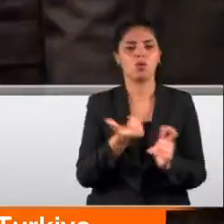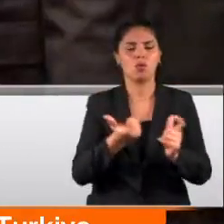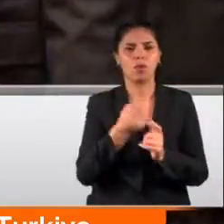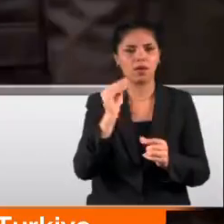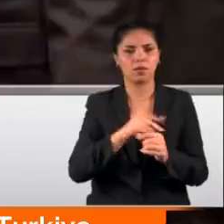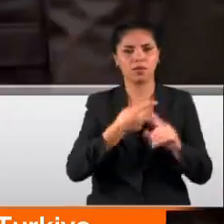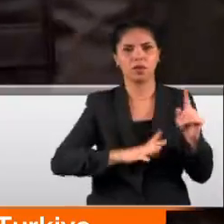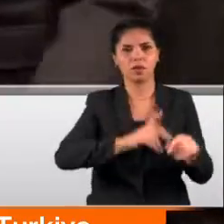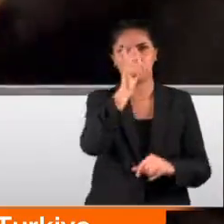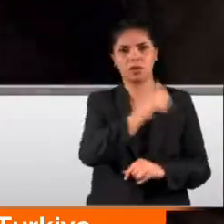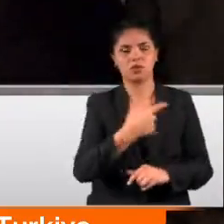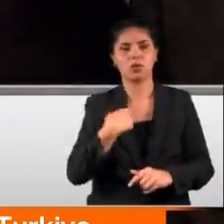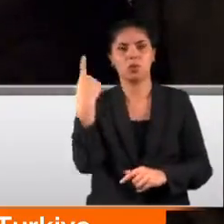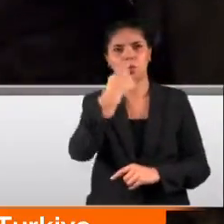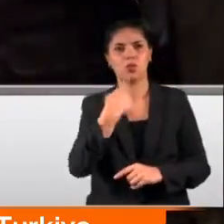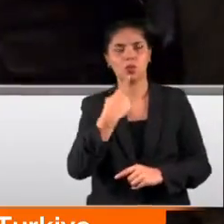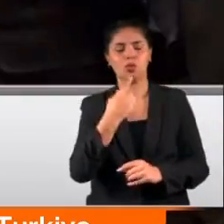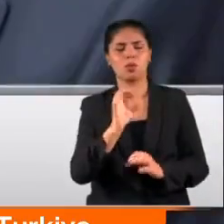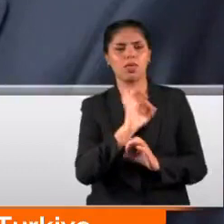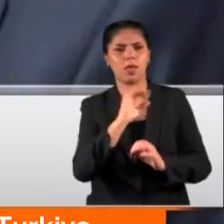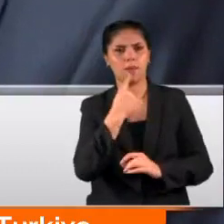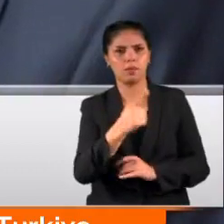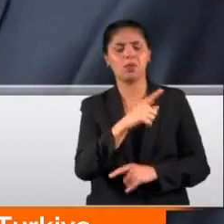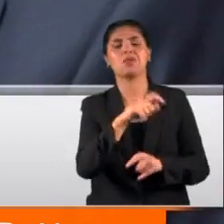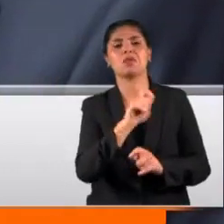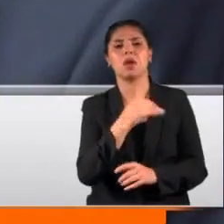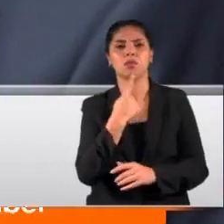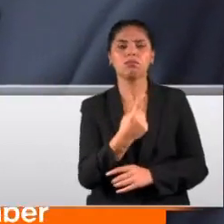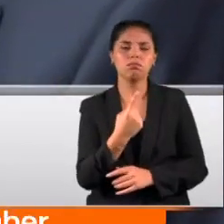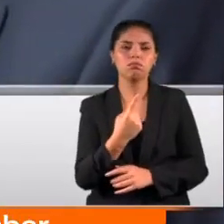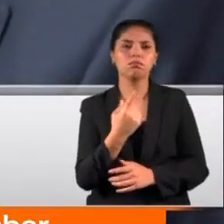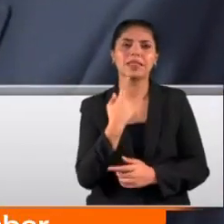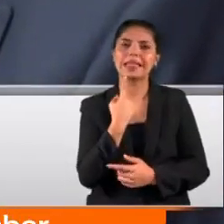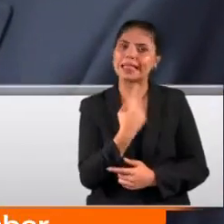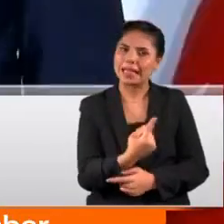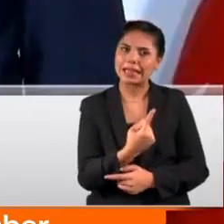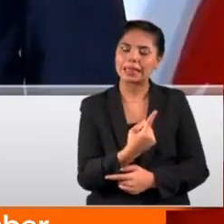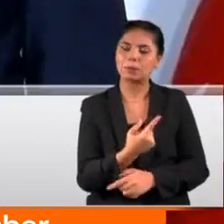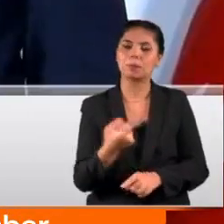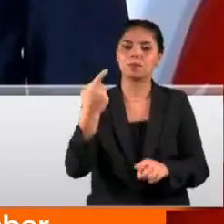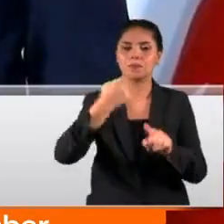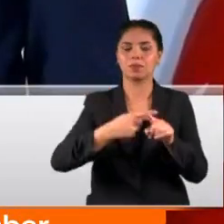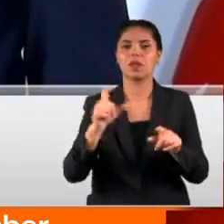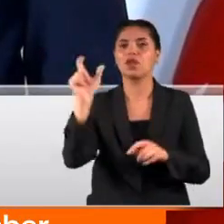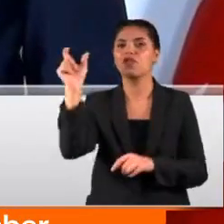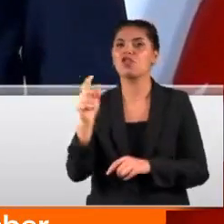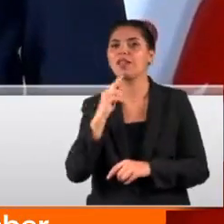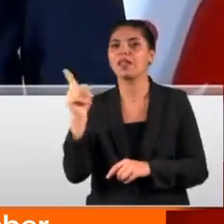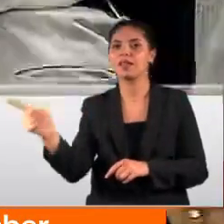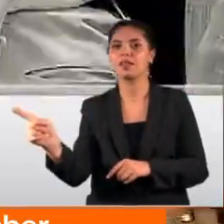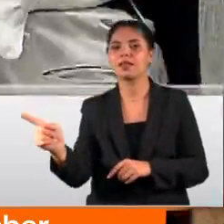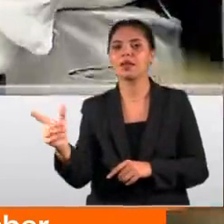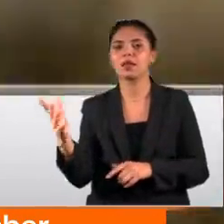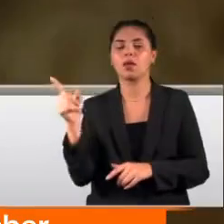Kılıçdaroğlu için yüzüme karşı tamam diyor ama hiçbir şeyi yerine getirmiyor dediği iddia edildi. Aynı şekilde Canan Kaftancıoğlu'nu da